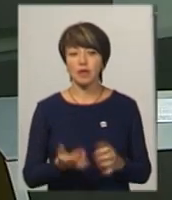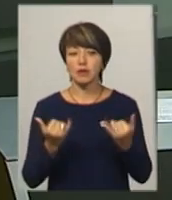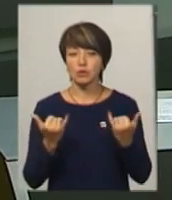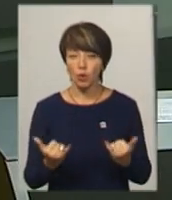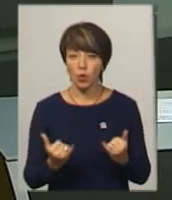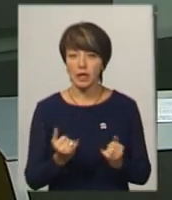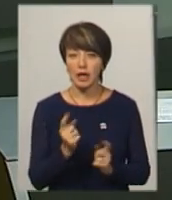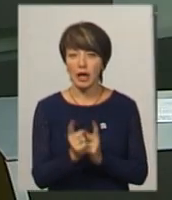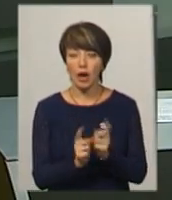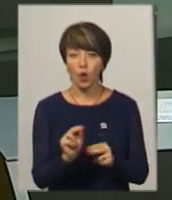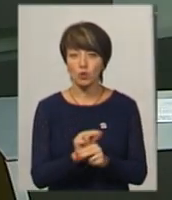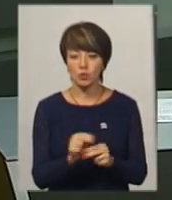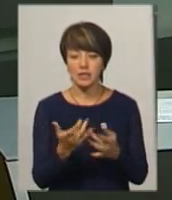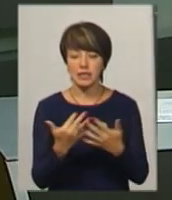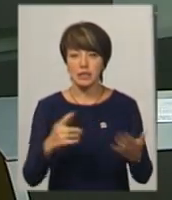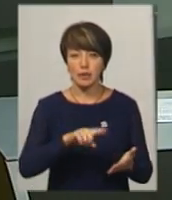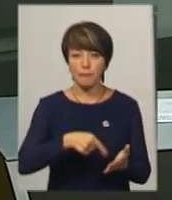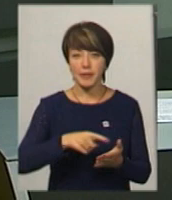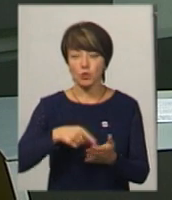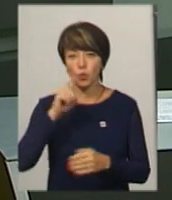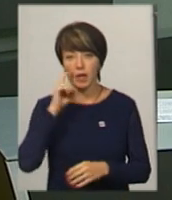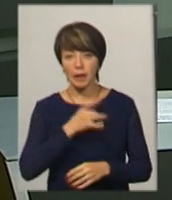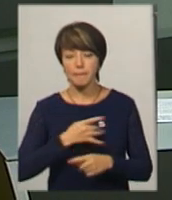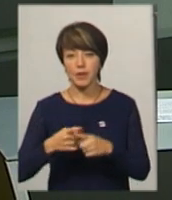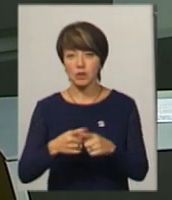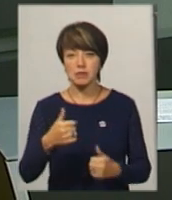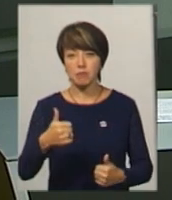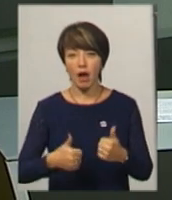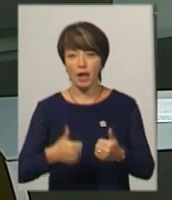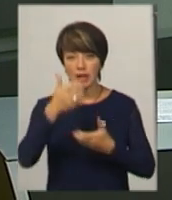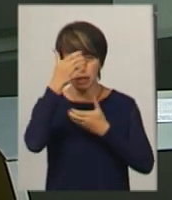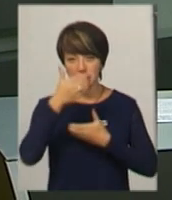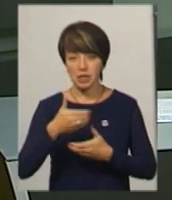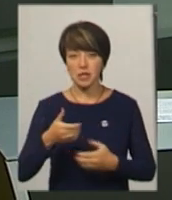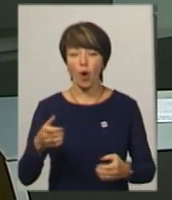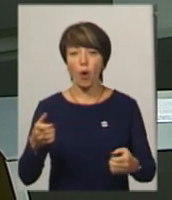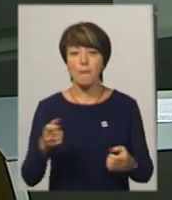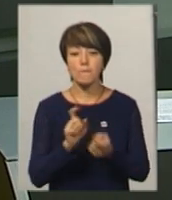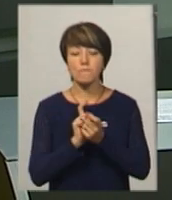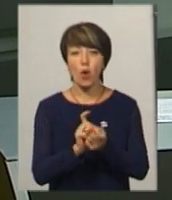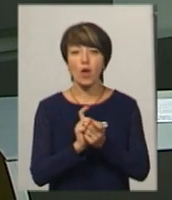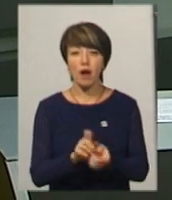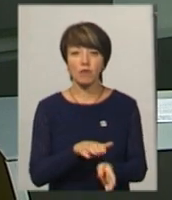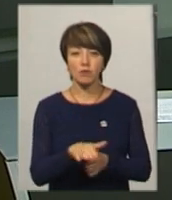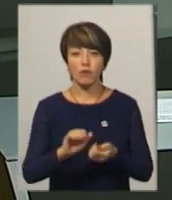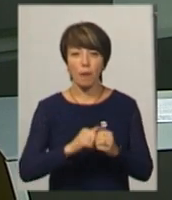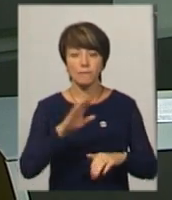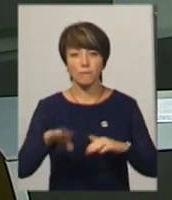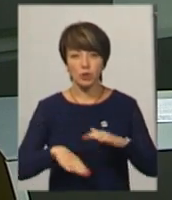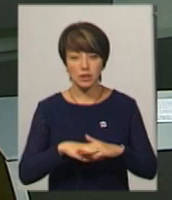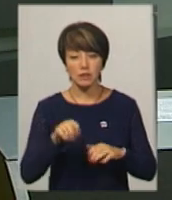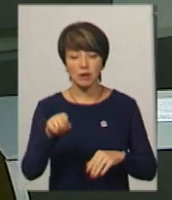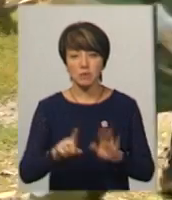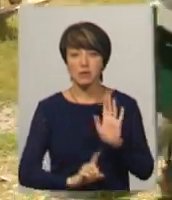Сьогодні реконструктори з різних міст України та Білорусі змагались у лицарських боях, які відбулися у Кам'янці-Подільському. У місті,